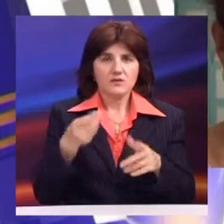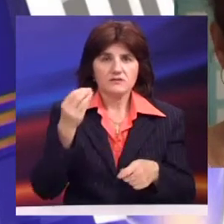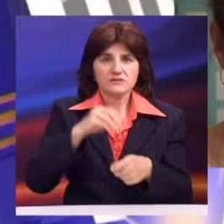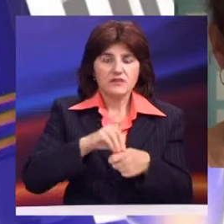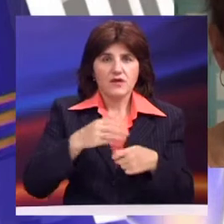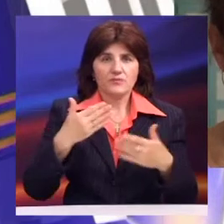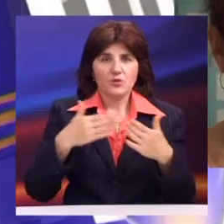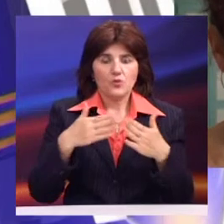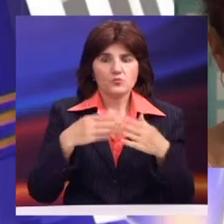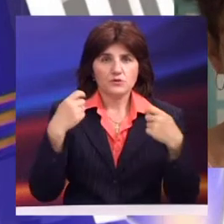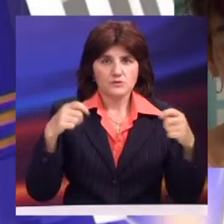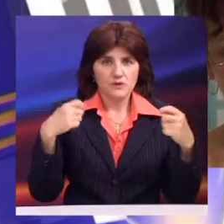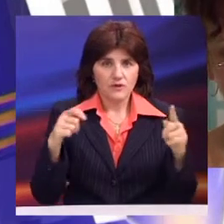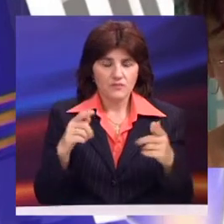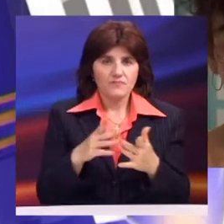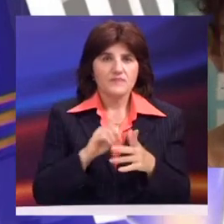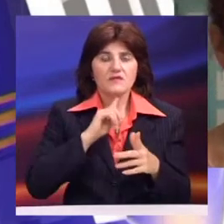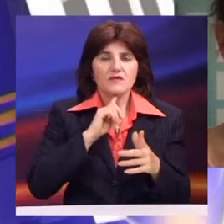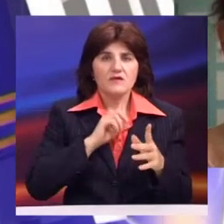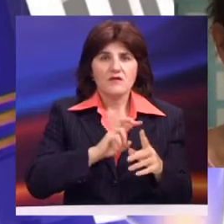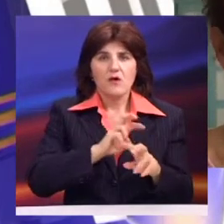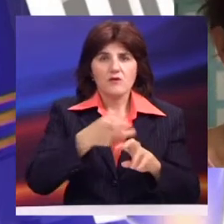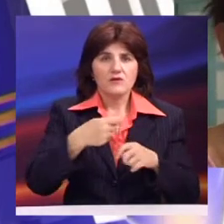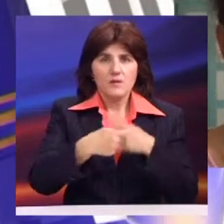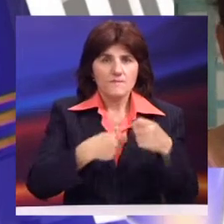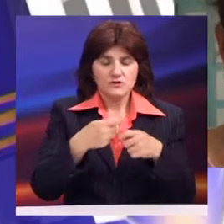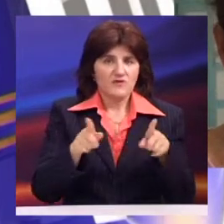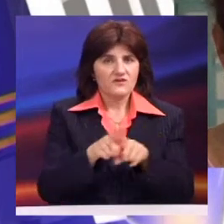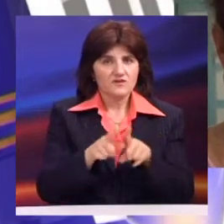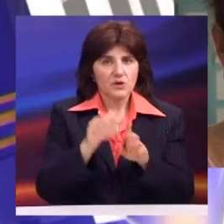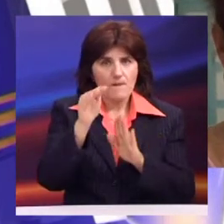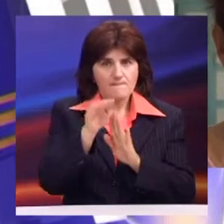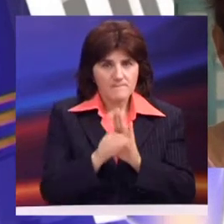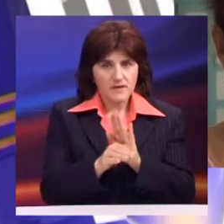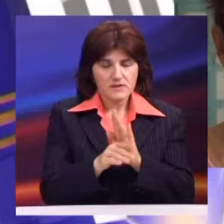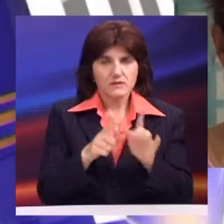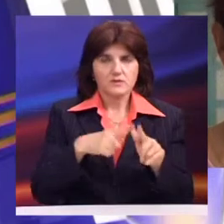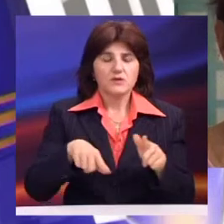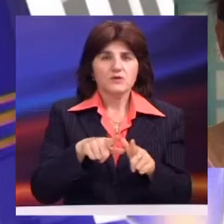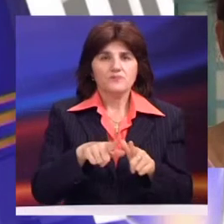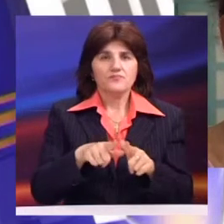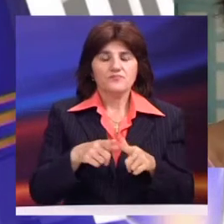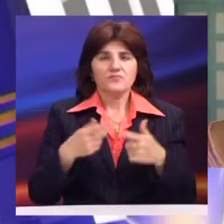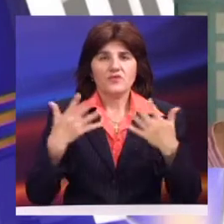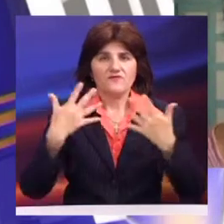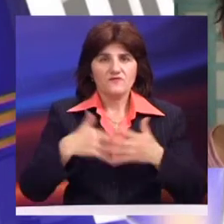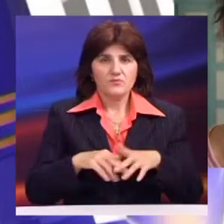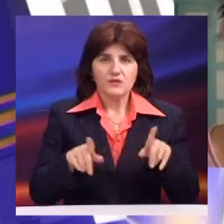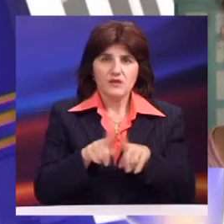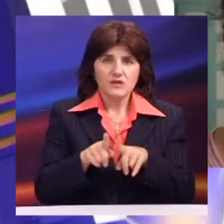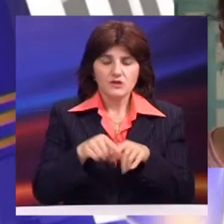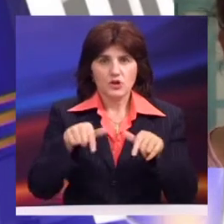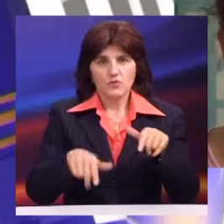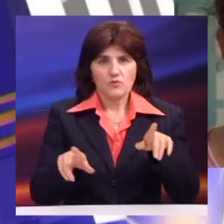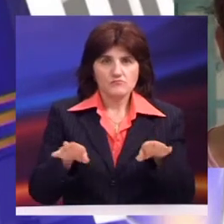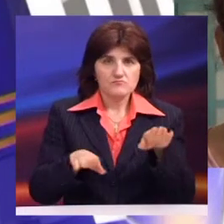grade, višeporodični, višeporodično stambeni poslovni je isto, industrijski objekt je tu kao